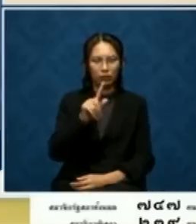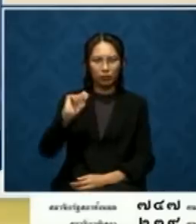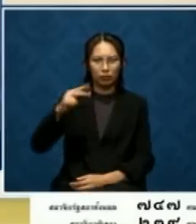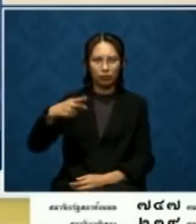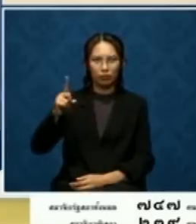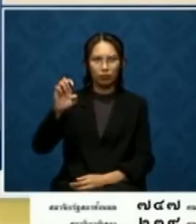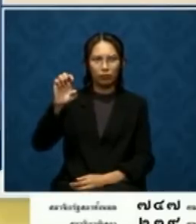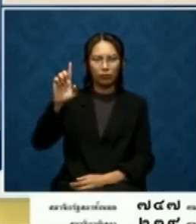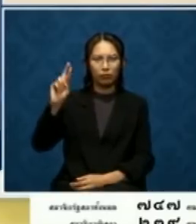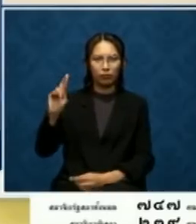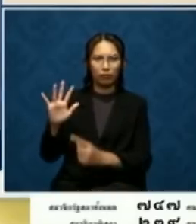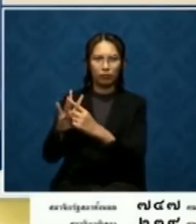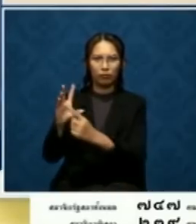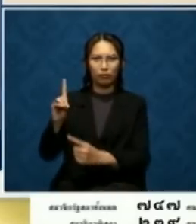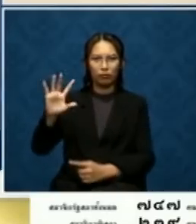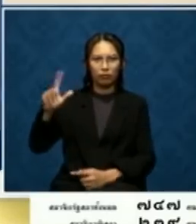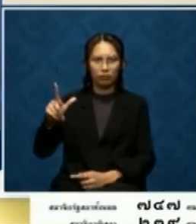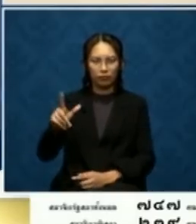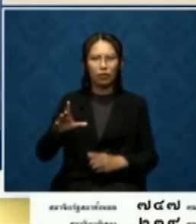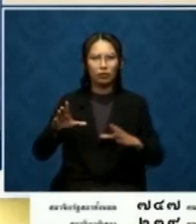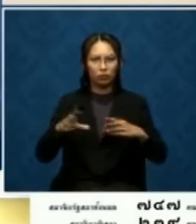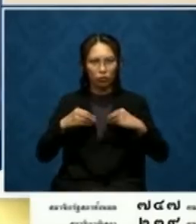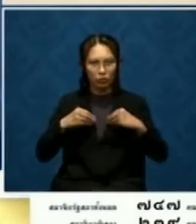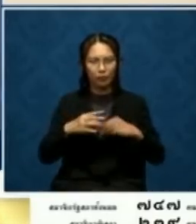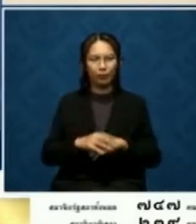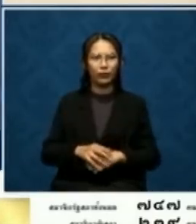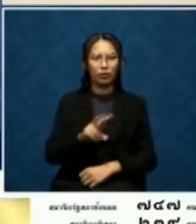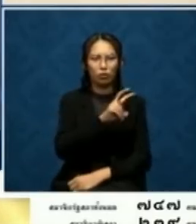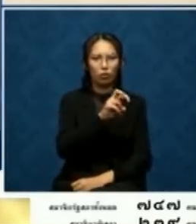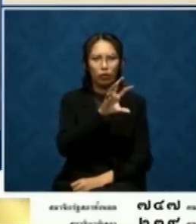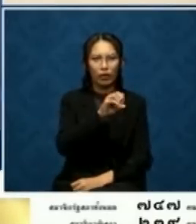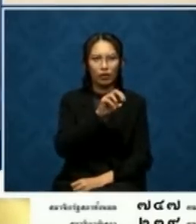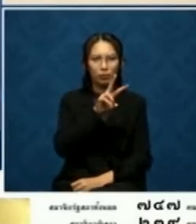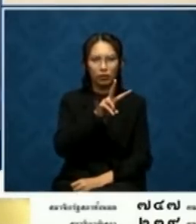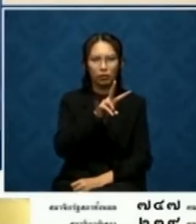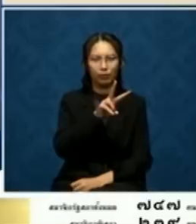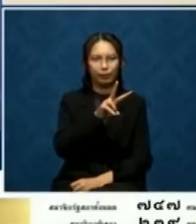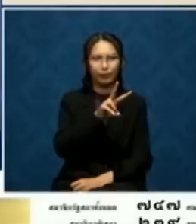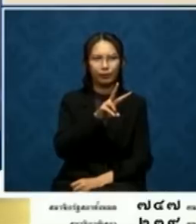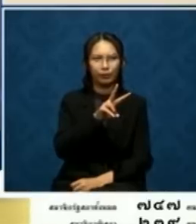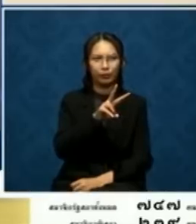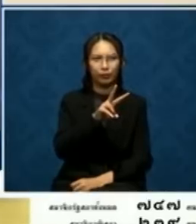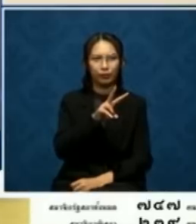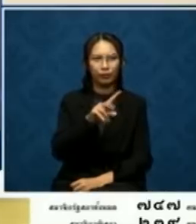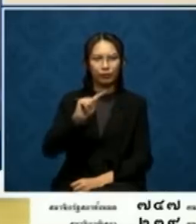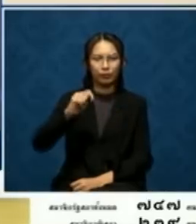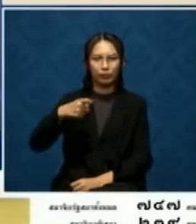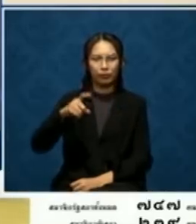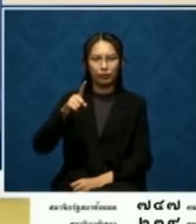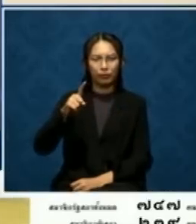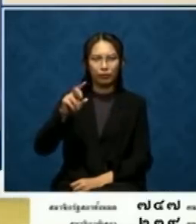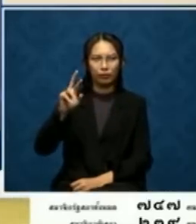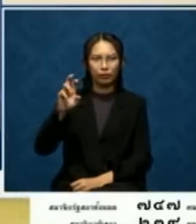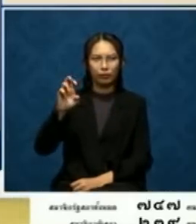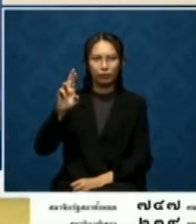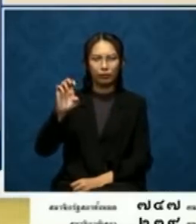ันได้ไหม ในแง่มุมความเป็นรูปธรรมสำหรับการขับเคลื่อนเศรษฐกิจหรือมีข้อห่วงใยอะไรบ้างคืออย่างผมเองก็อา